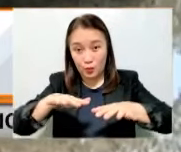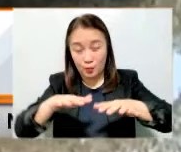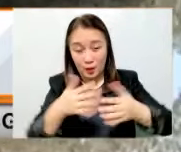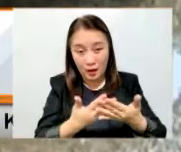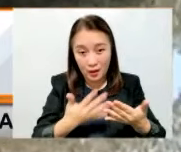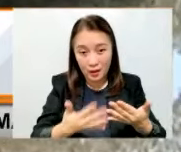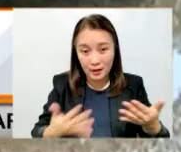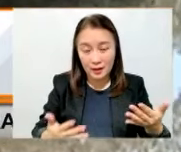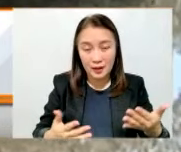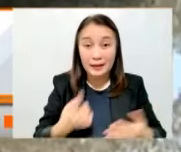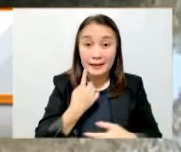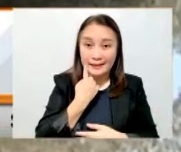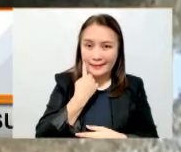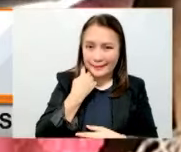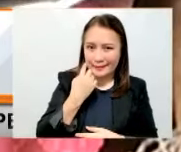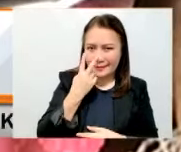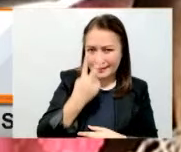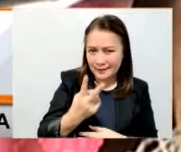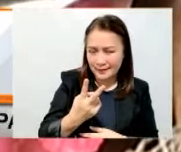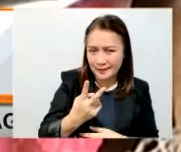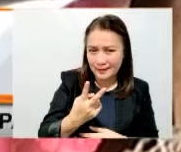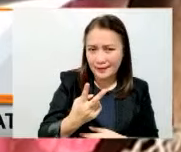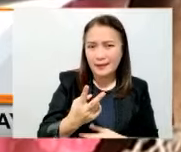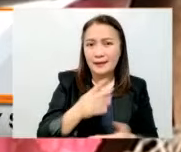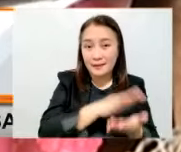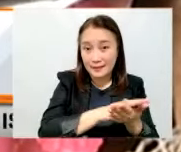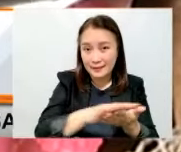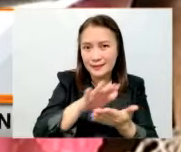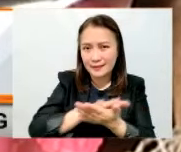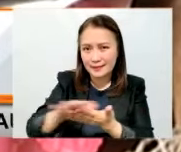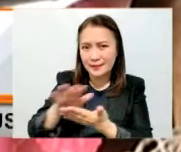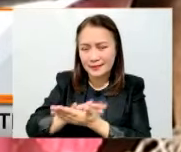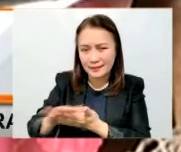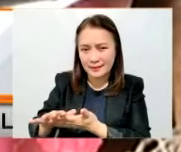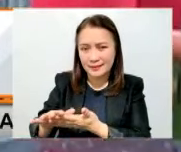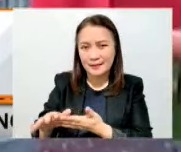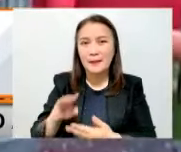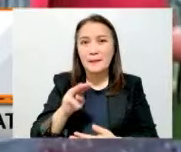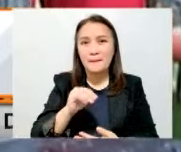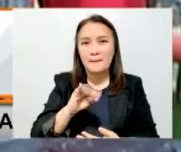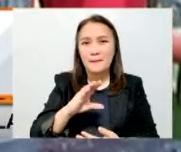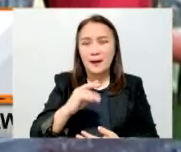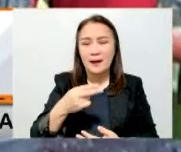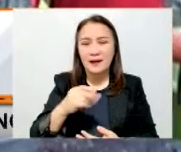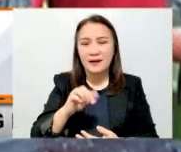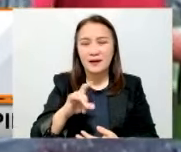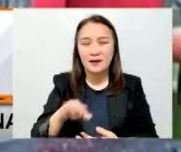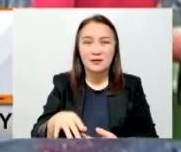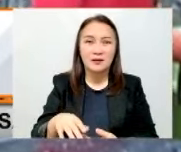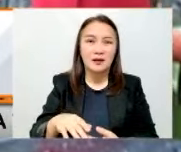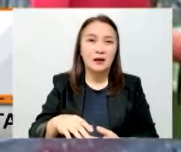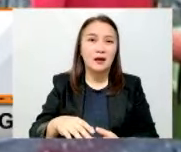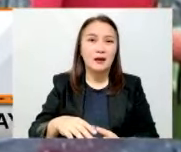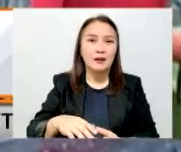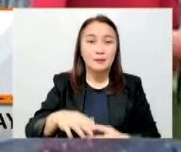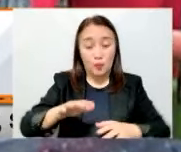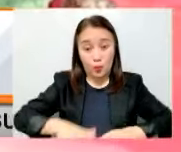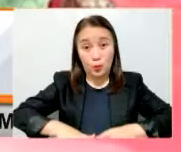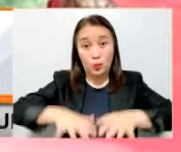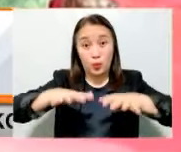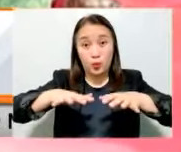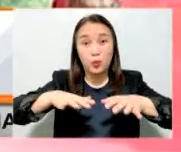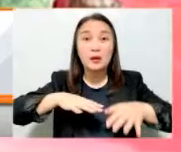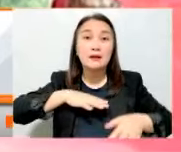Kanina naabutan naming naglilinis ng bahay si Michael Leones. Hanggang liig daw ang tubig at apektado pati ang